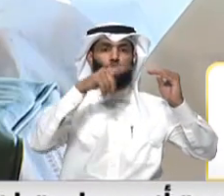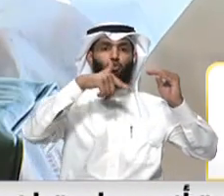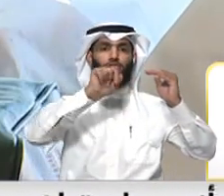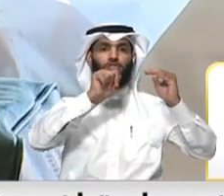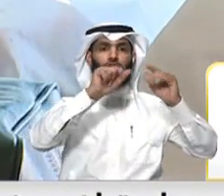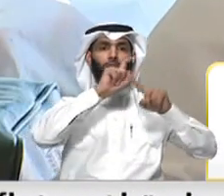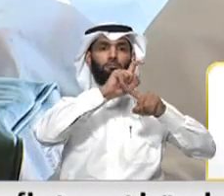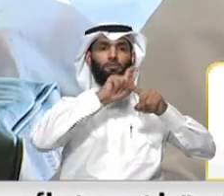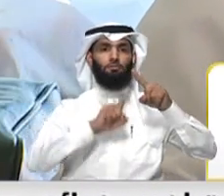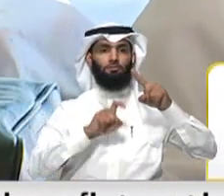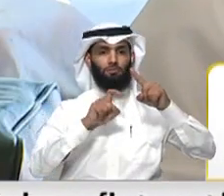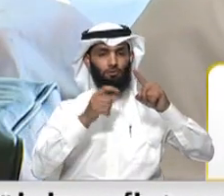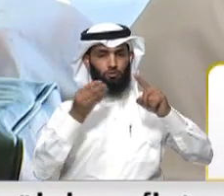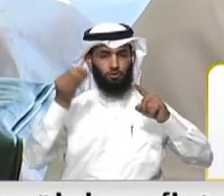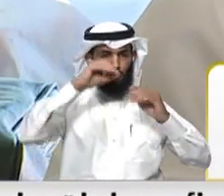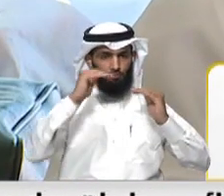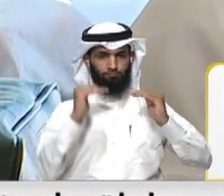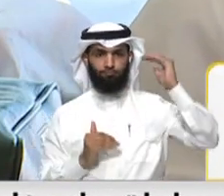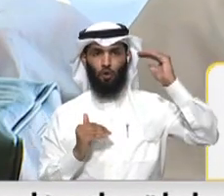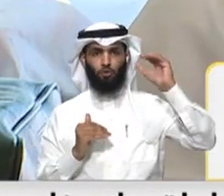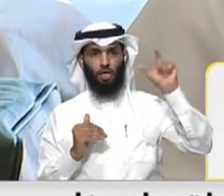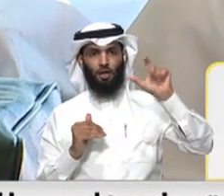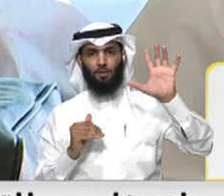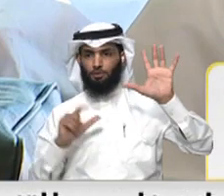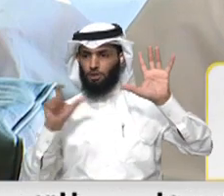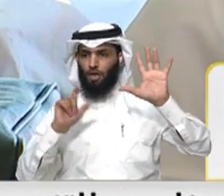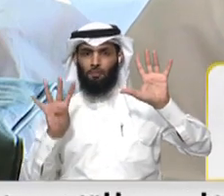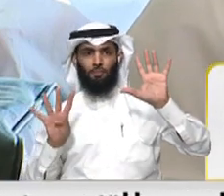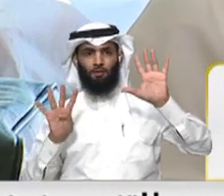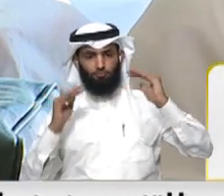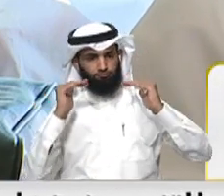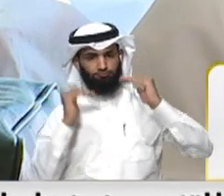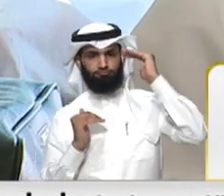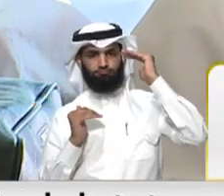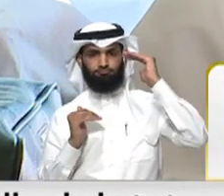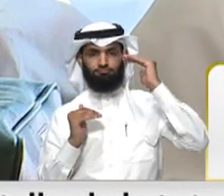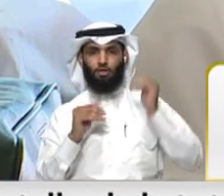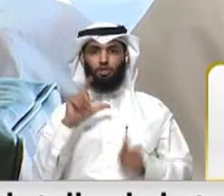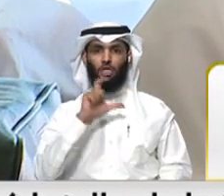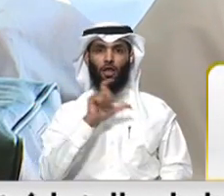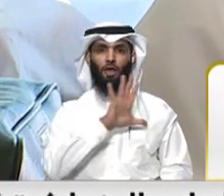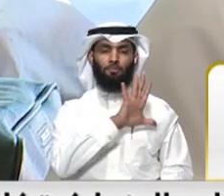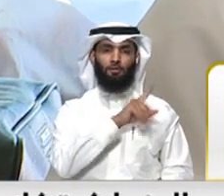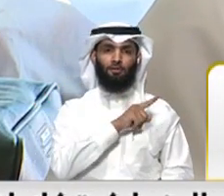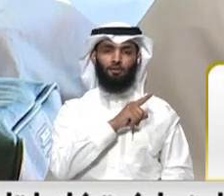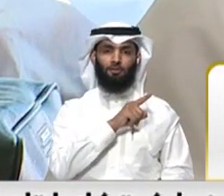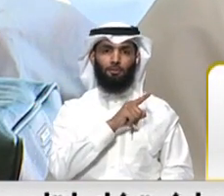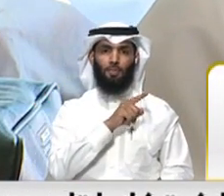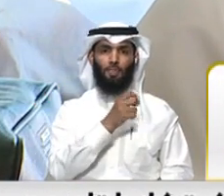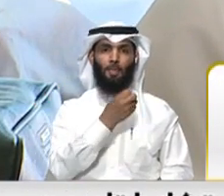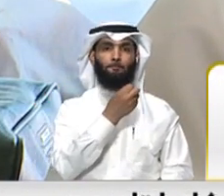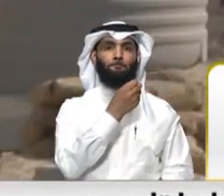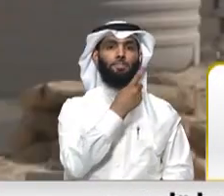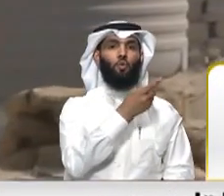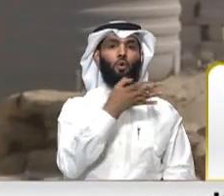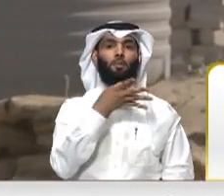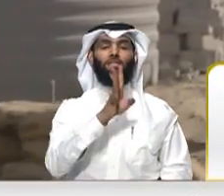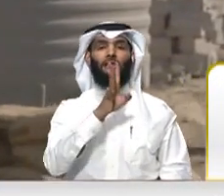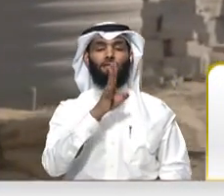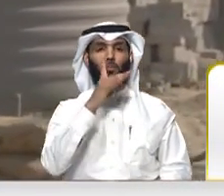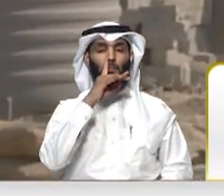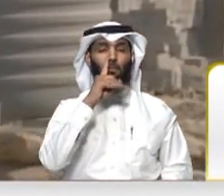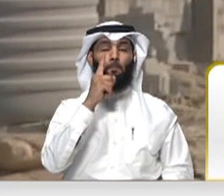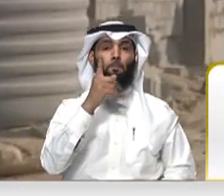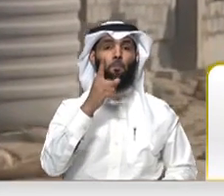العقار الاستثماري المفاجاه الكبيره بعقار التجاري شهر 5 114 مليون دينار قيمه